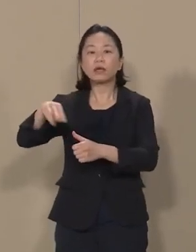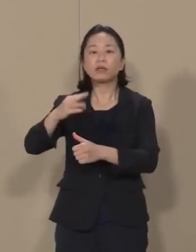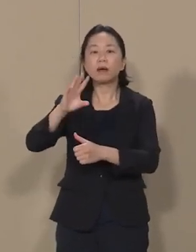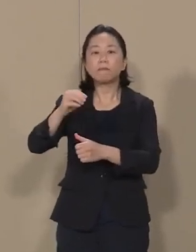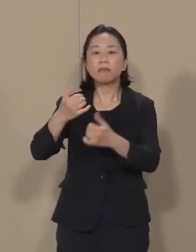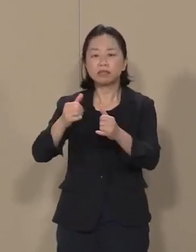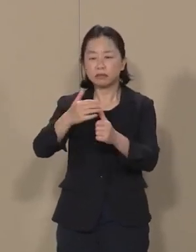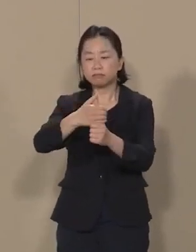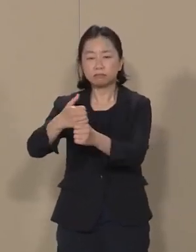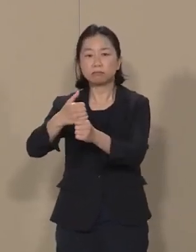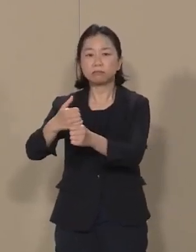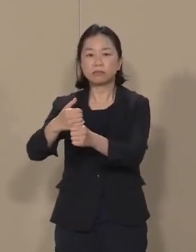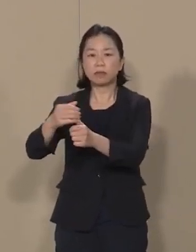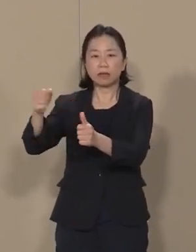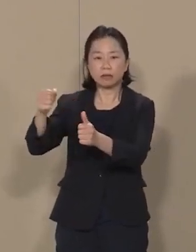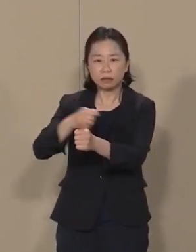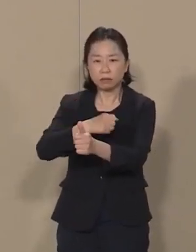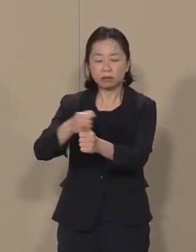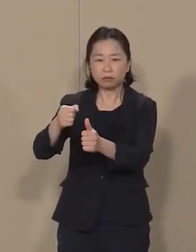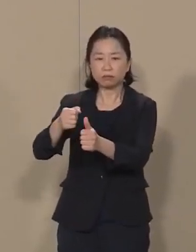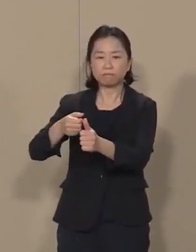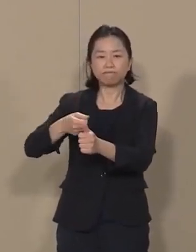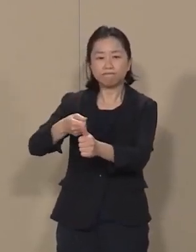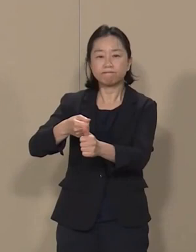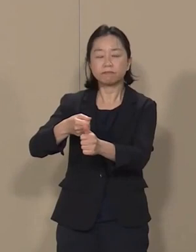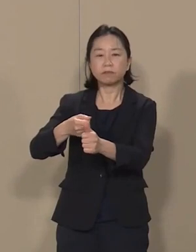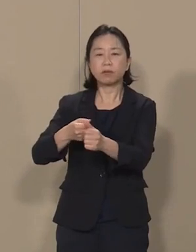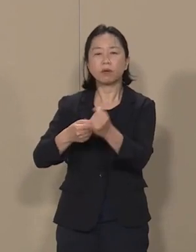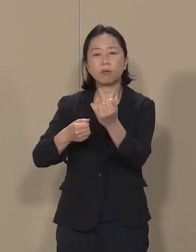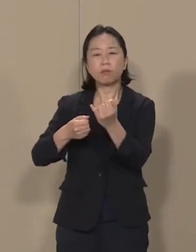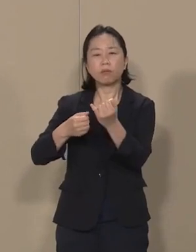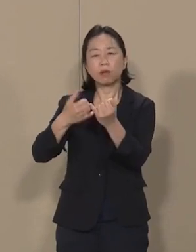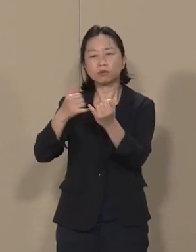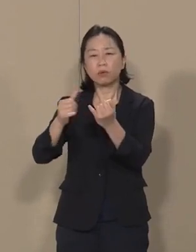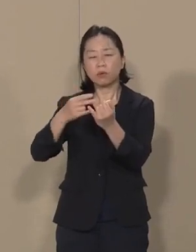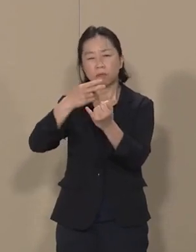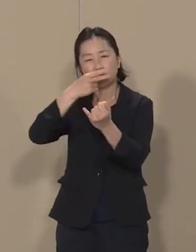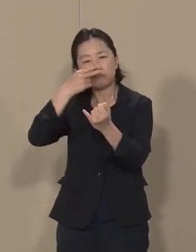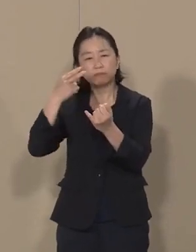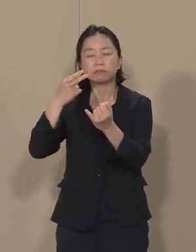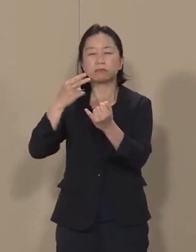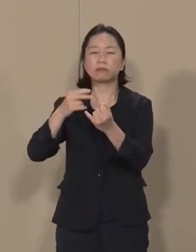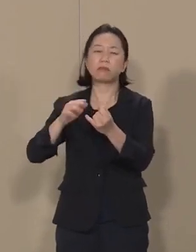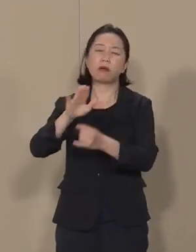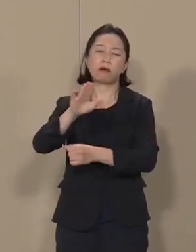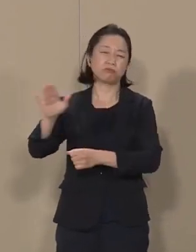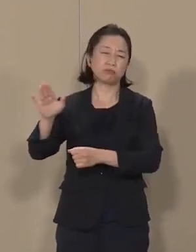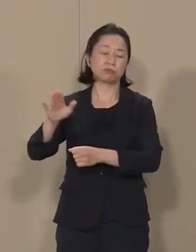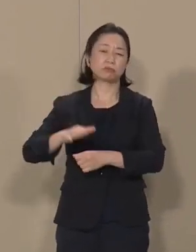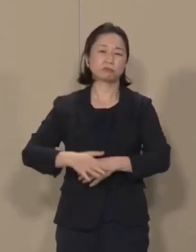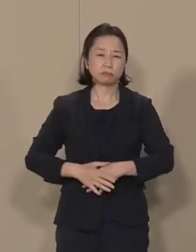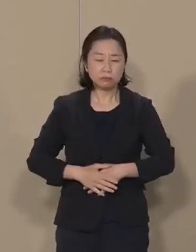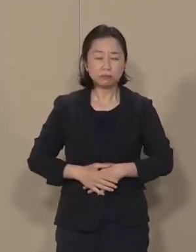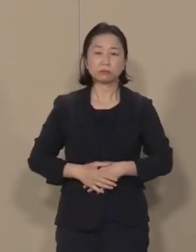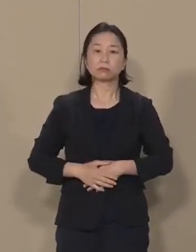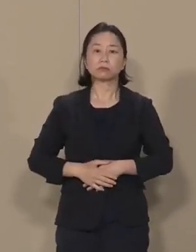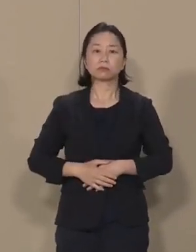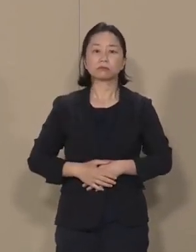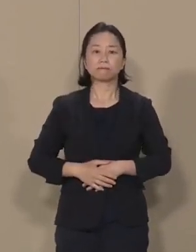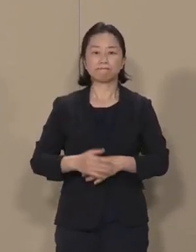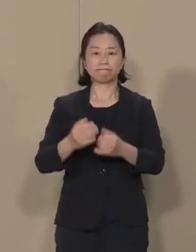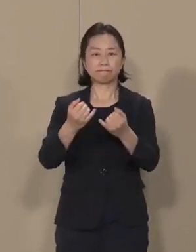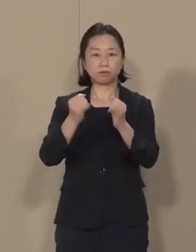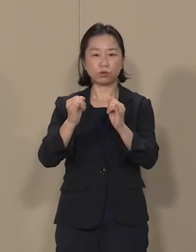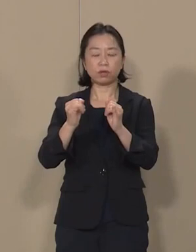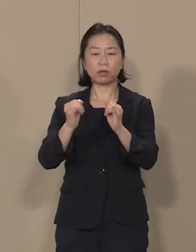そして虐殺や拷問そして女の人には集団的なレイプも行なっていますそういうそして女性に